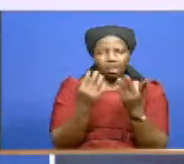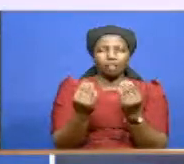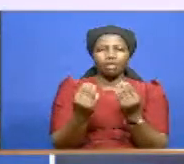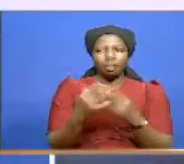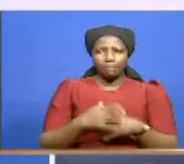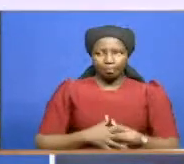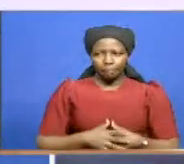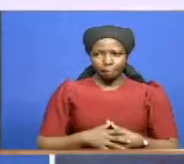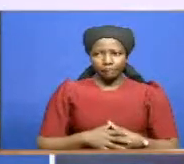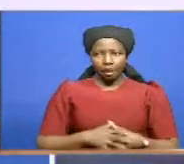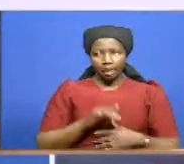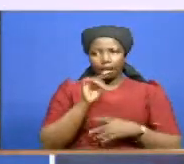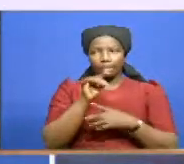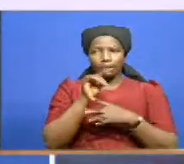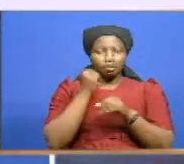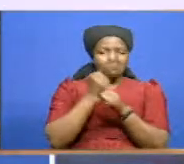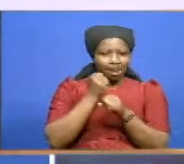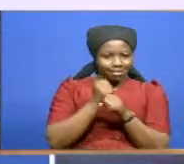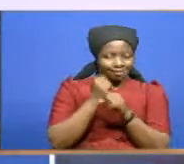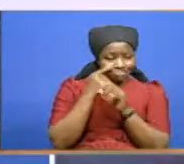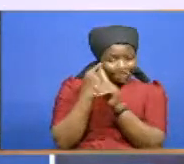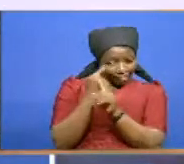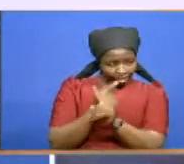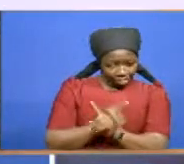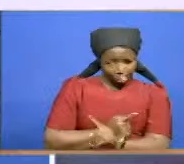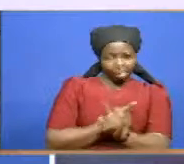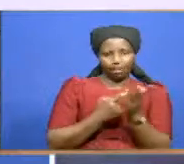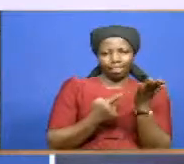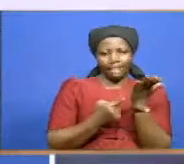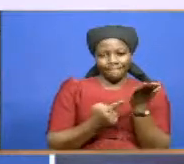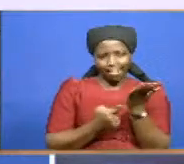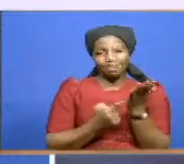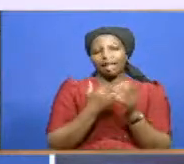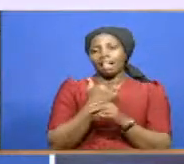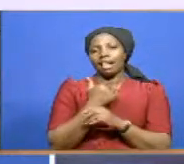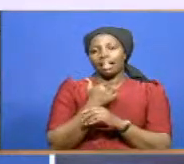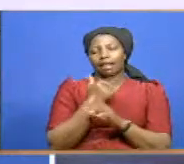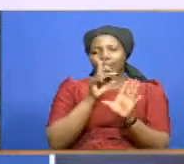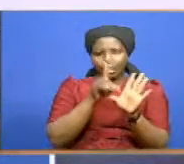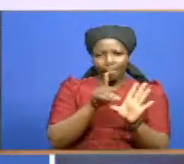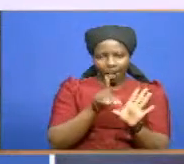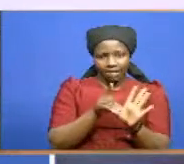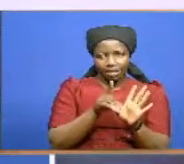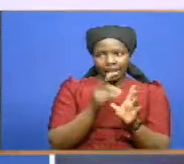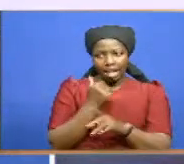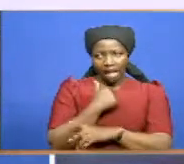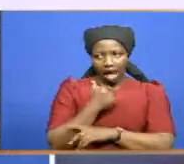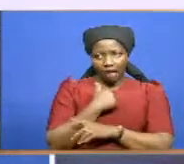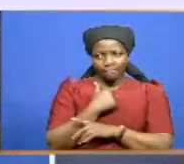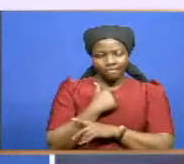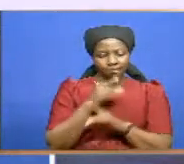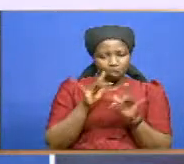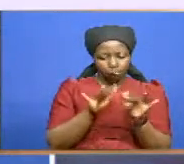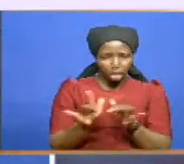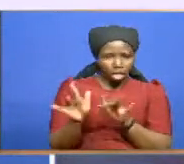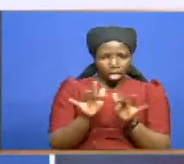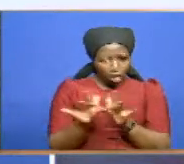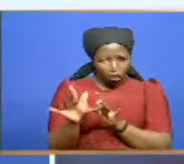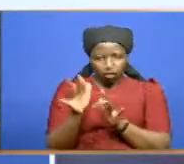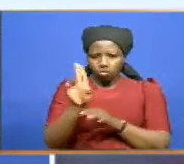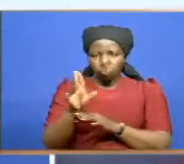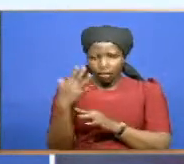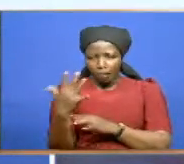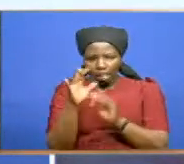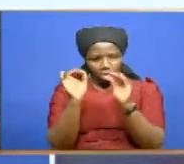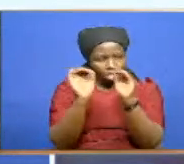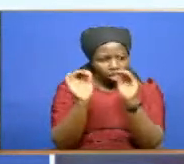This multifunctional device is half the cost of the classic braille machine. It does not use expensive braille paper, books,